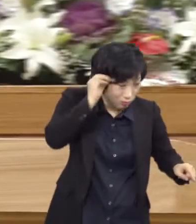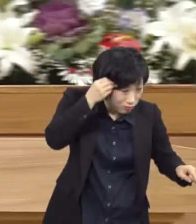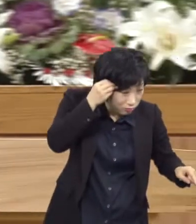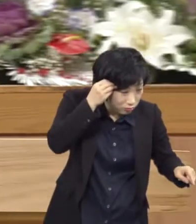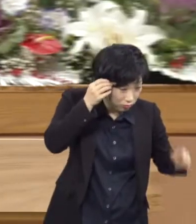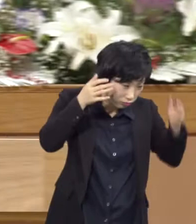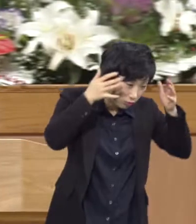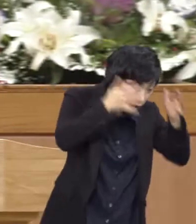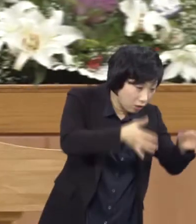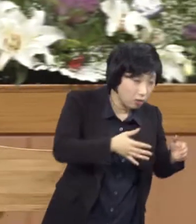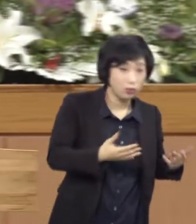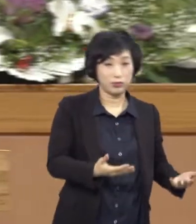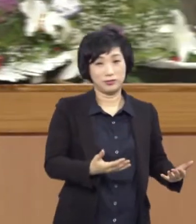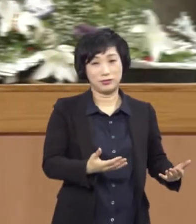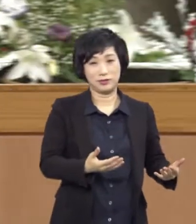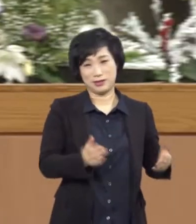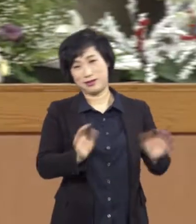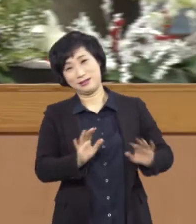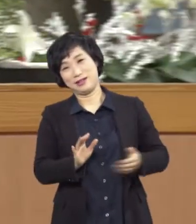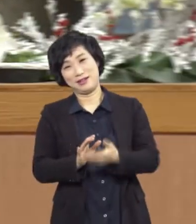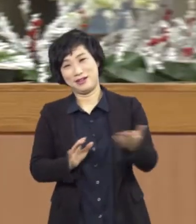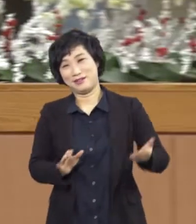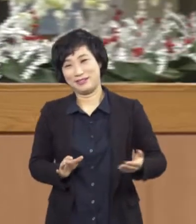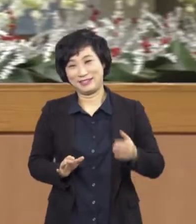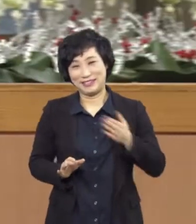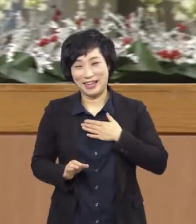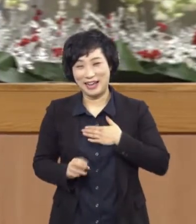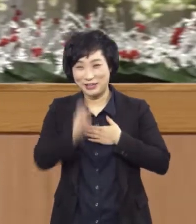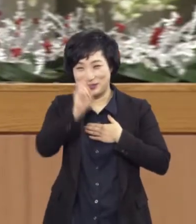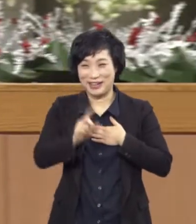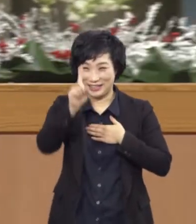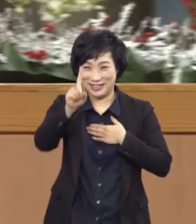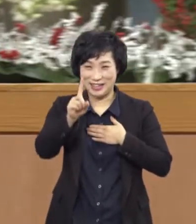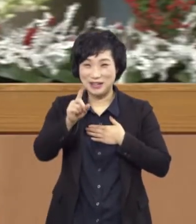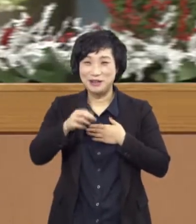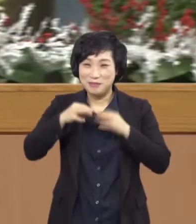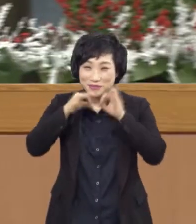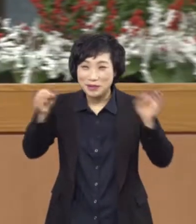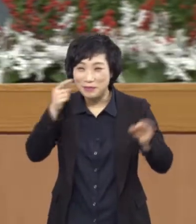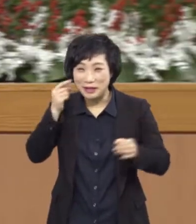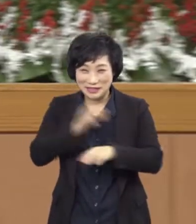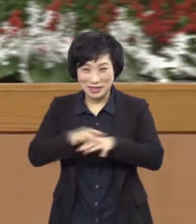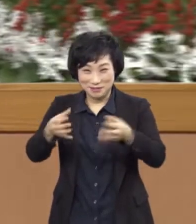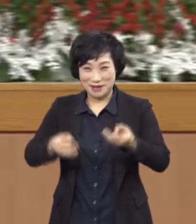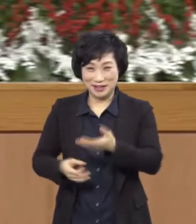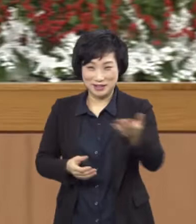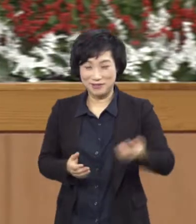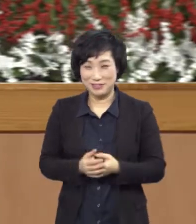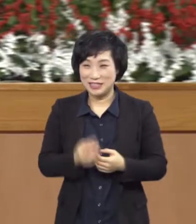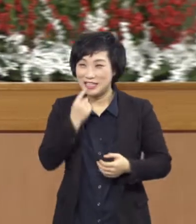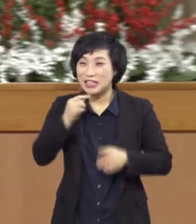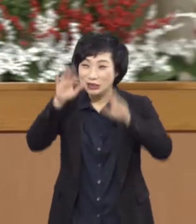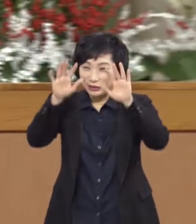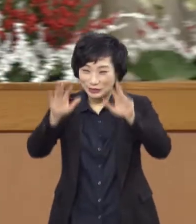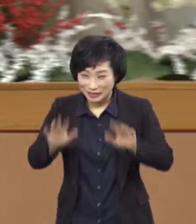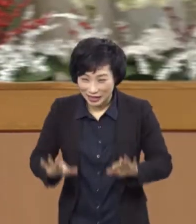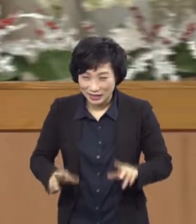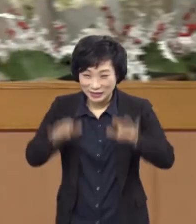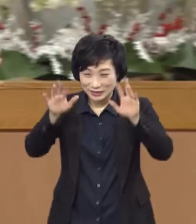있느냐? 응? 예, 제가 노래 하나 또 없게 잘 들어보세요. 흰 눈